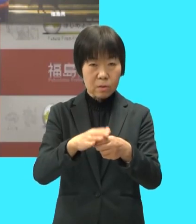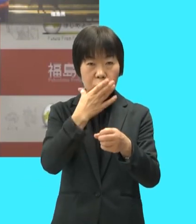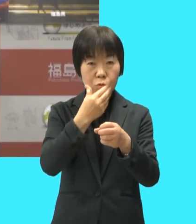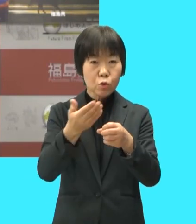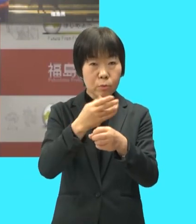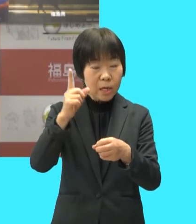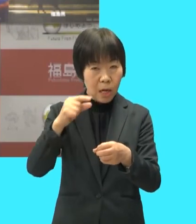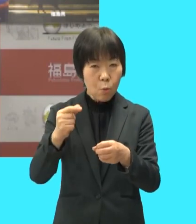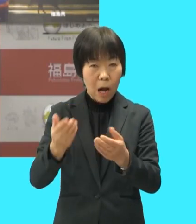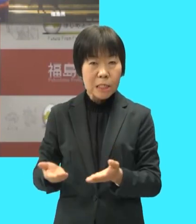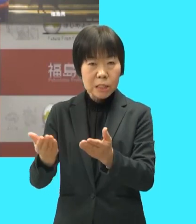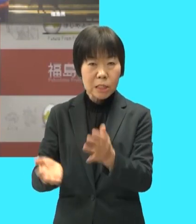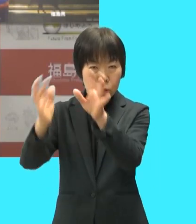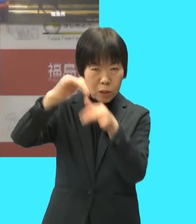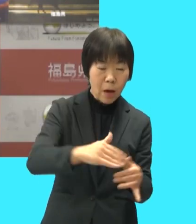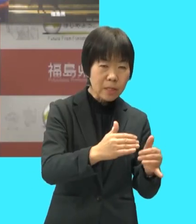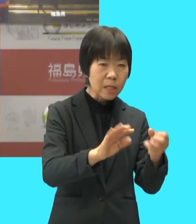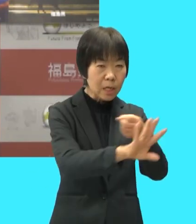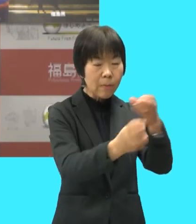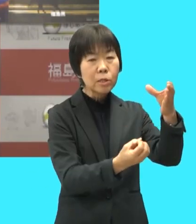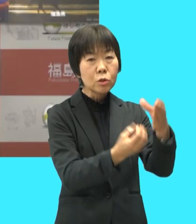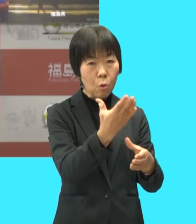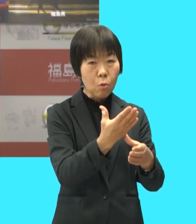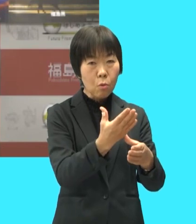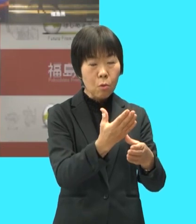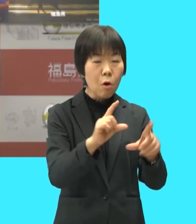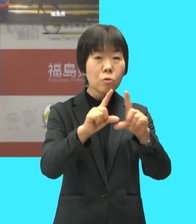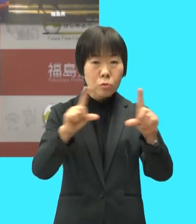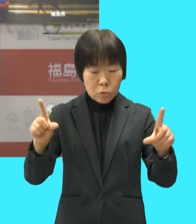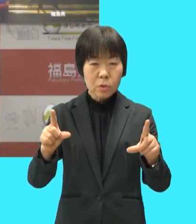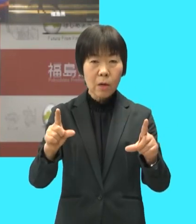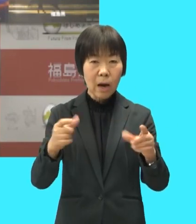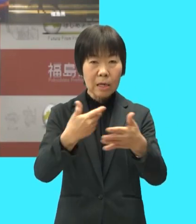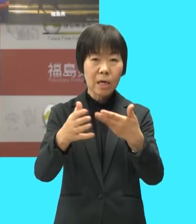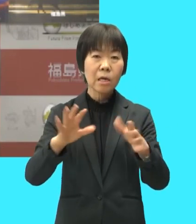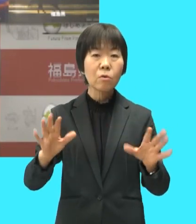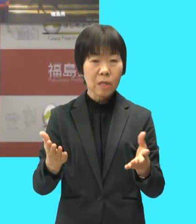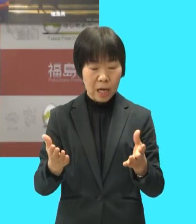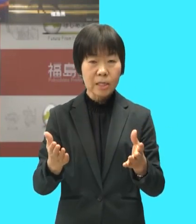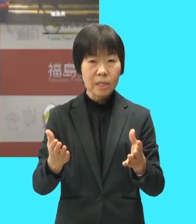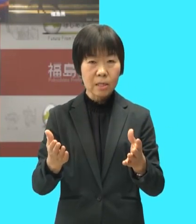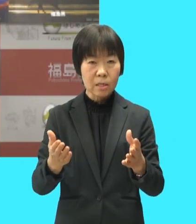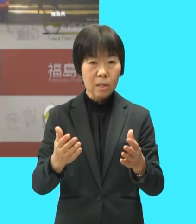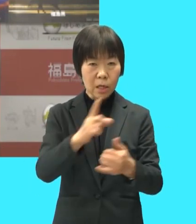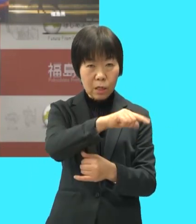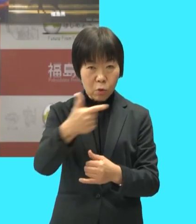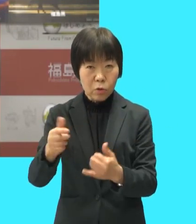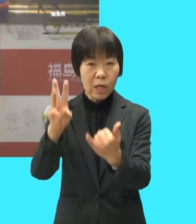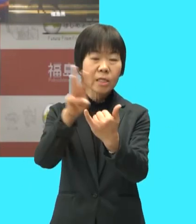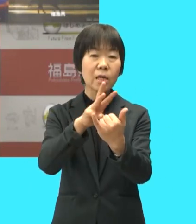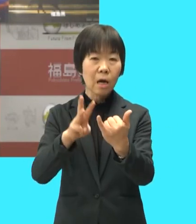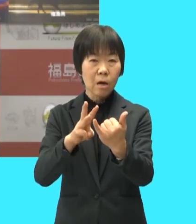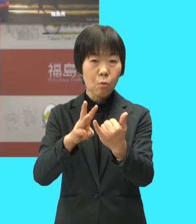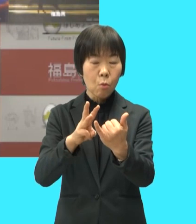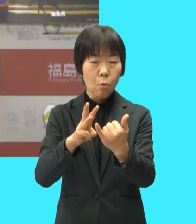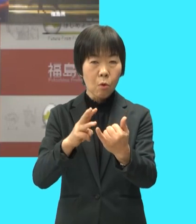は地震、津波、原発事故、通常では経験のしたことがなかった複合災害を直